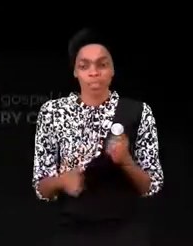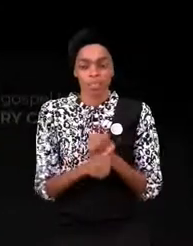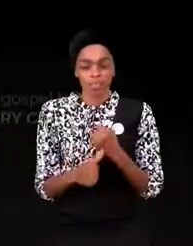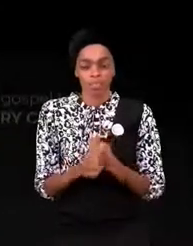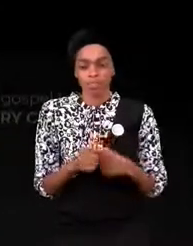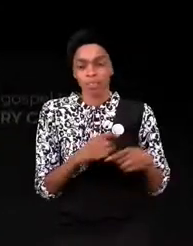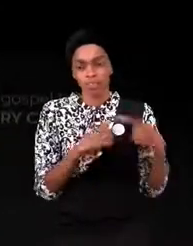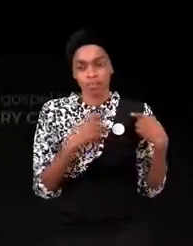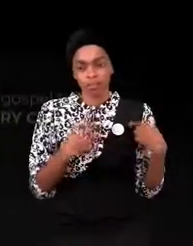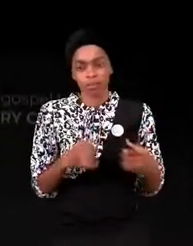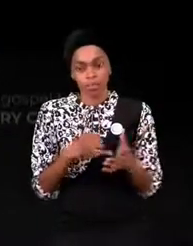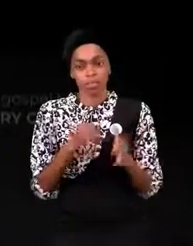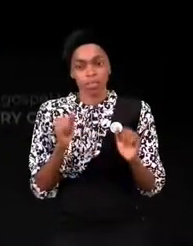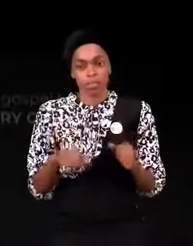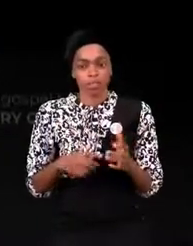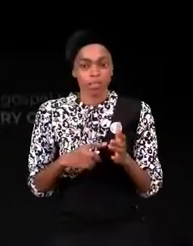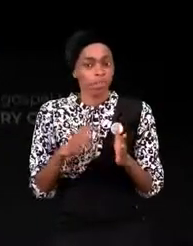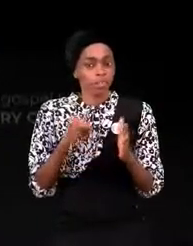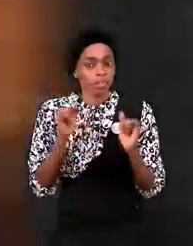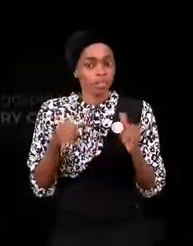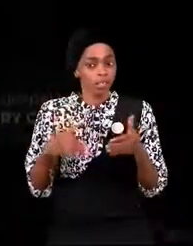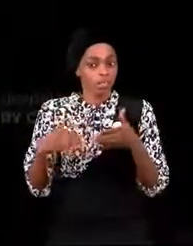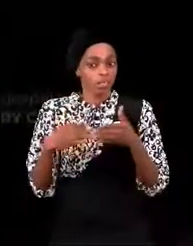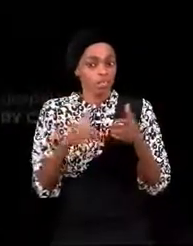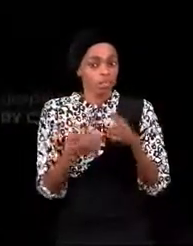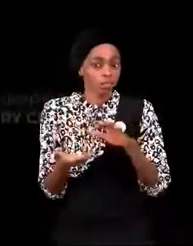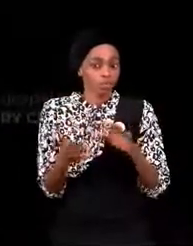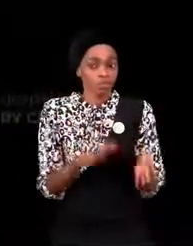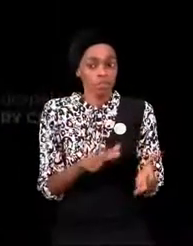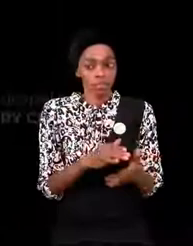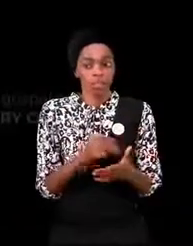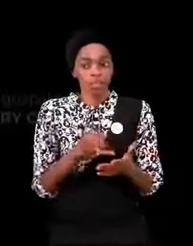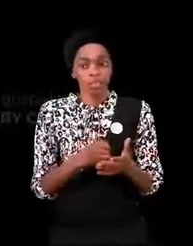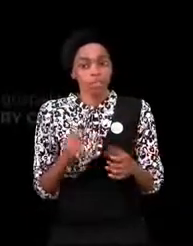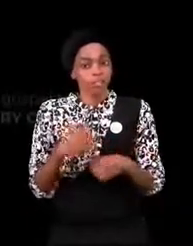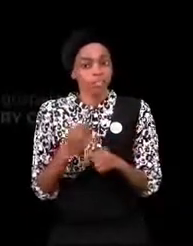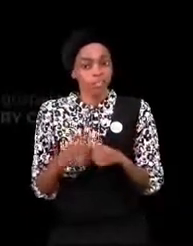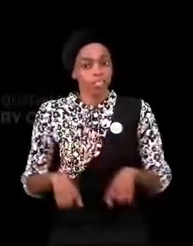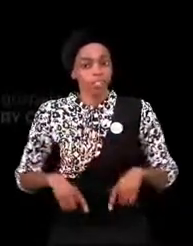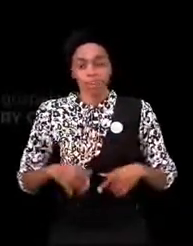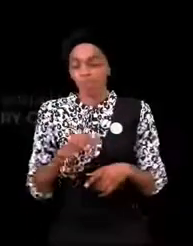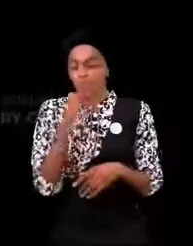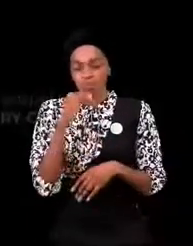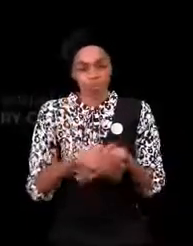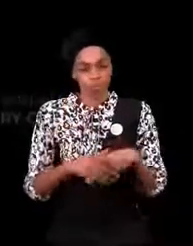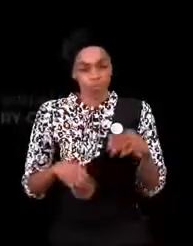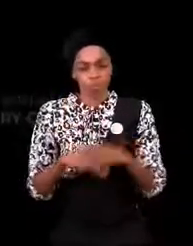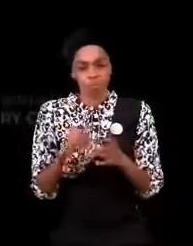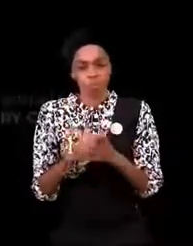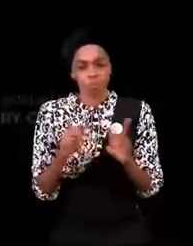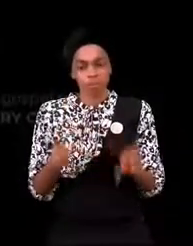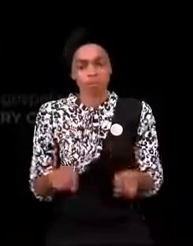conduire à la mort, en fait. Et ça rend la vie mal à l'aise. Mais, je